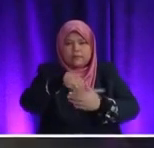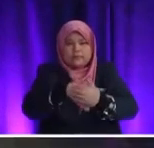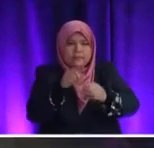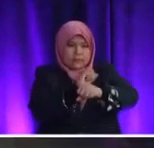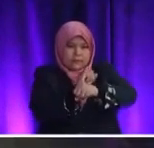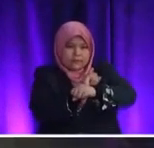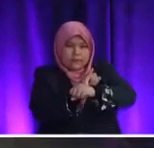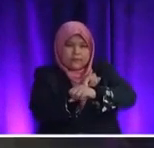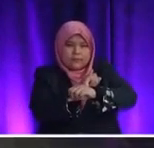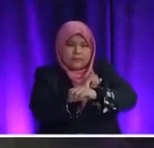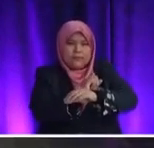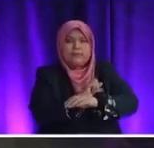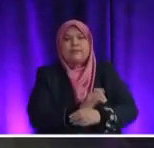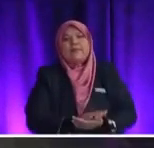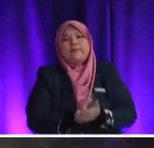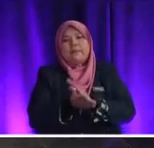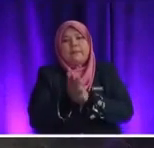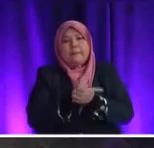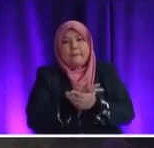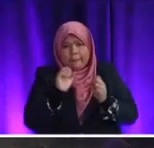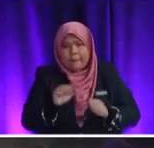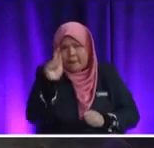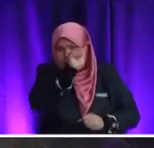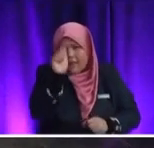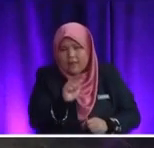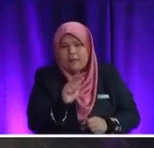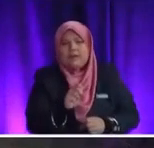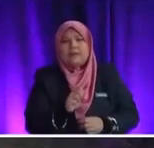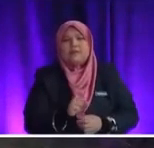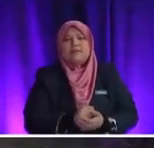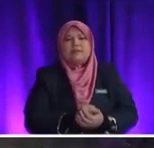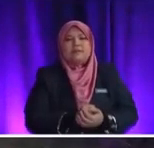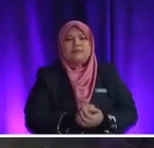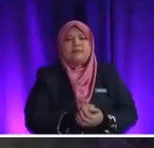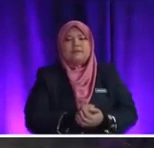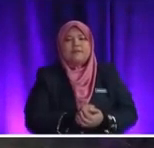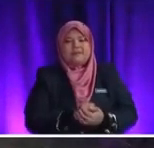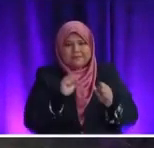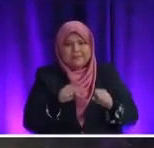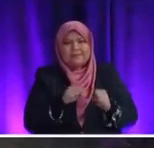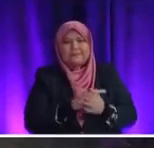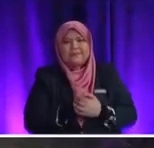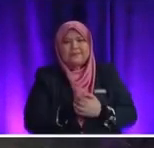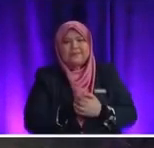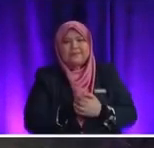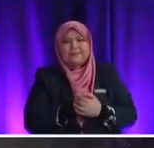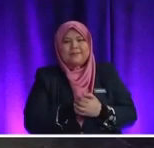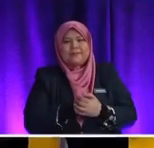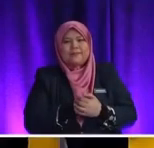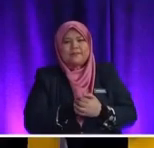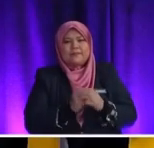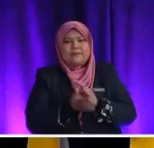Yulia sekarang oleh-oleh jadi boleh saya tanya soalnya lagi boleh ya oke